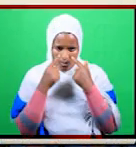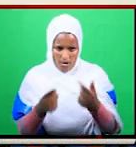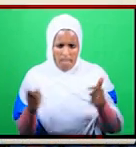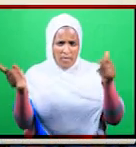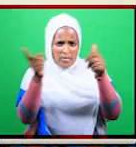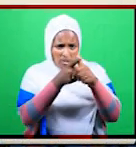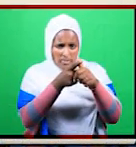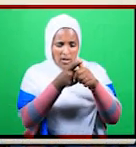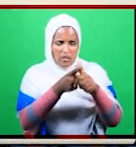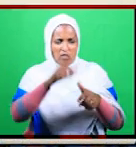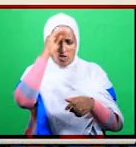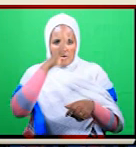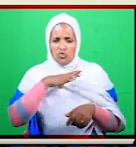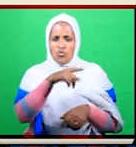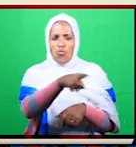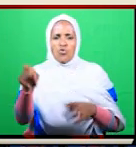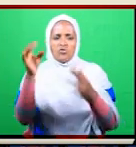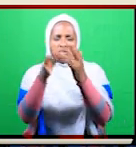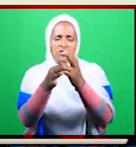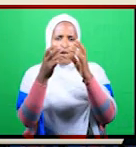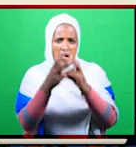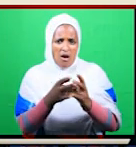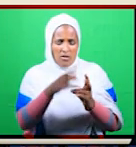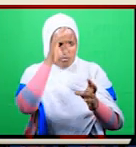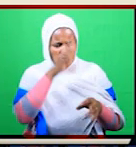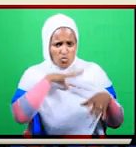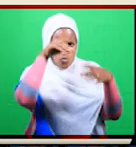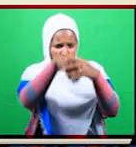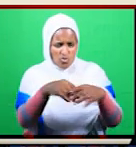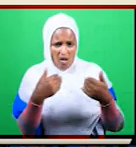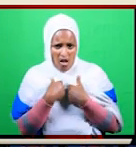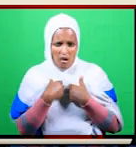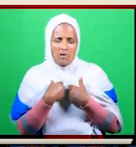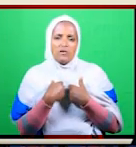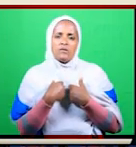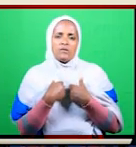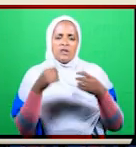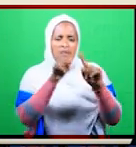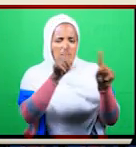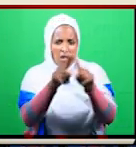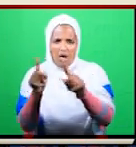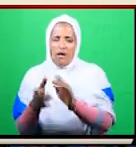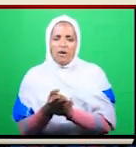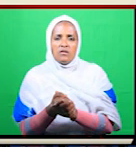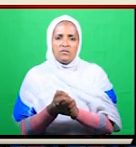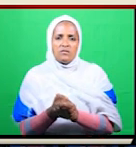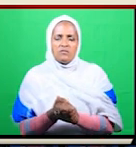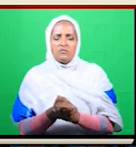ሁለት ነገር እናያለን። በመጀመሪያ የሰዎች ትዳር በሰዎች ውስጥ ያለ